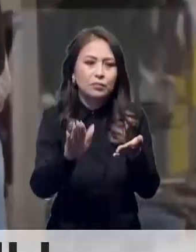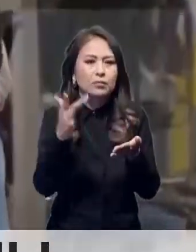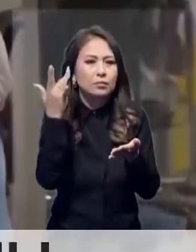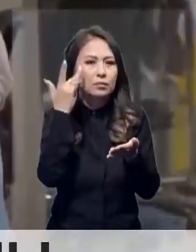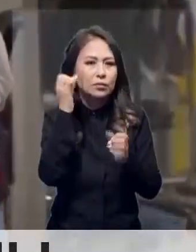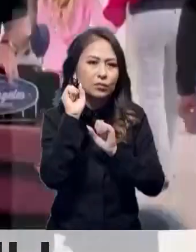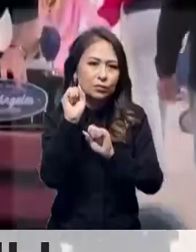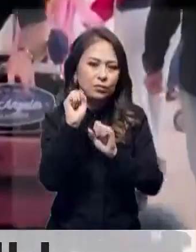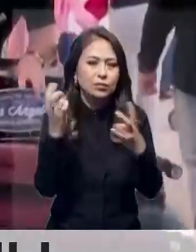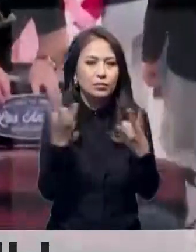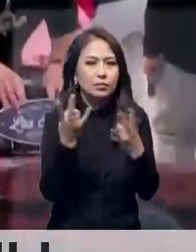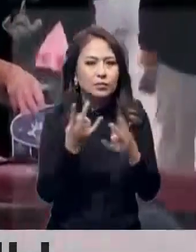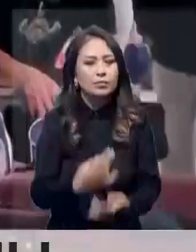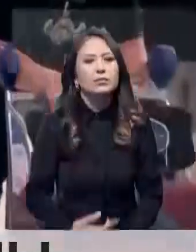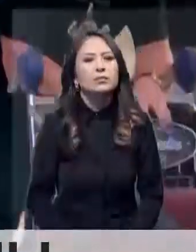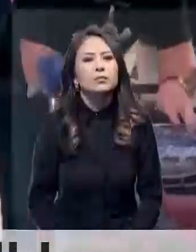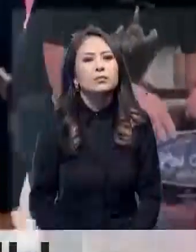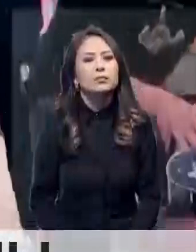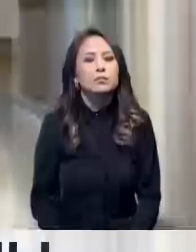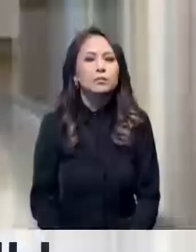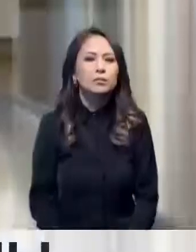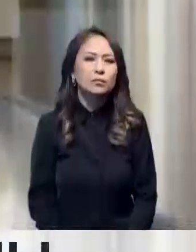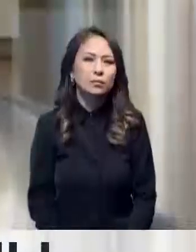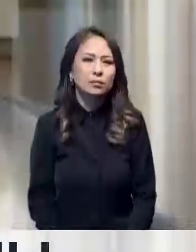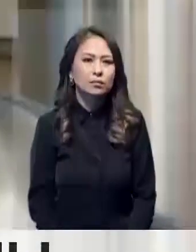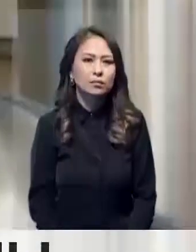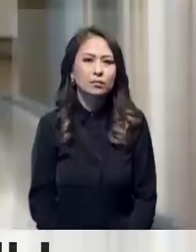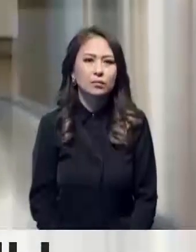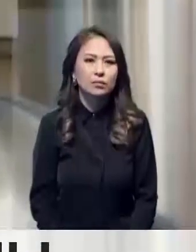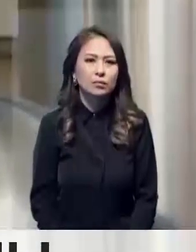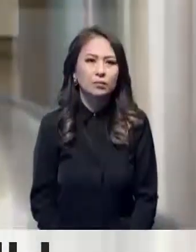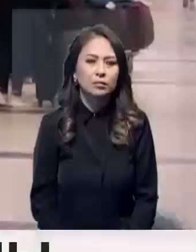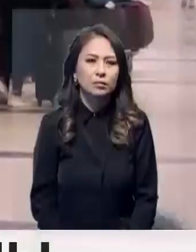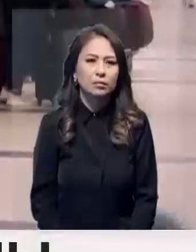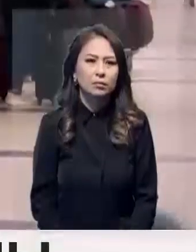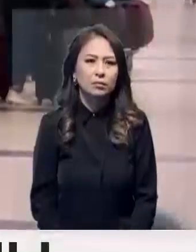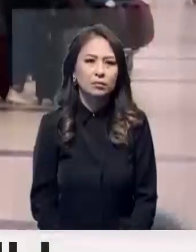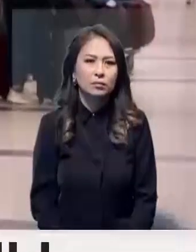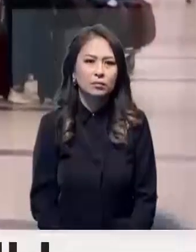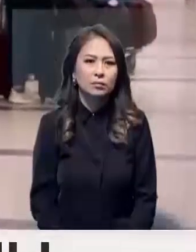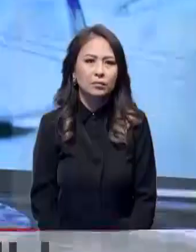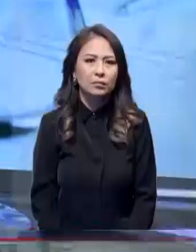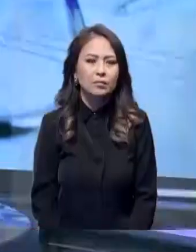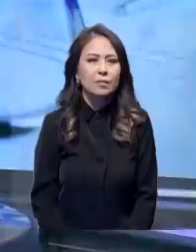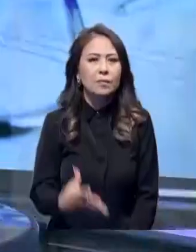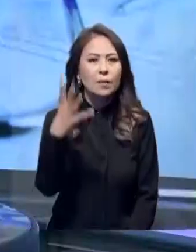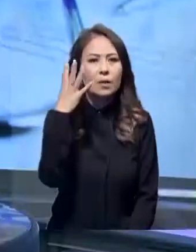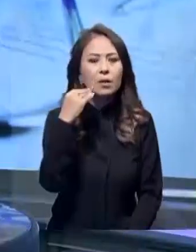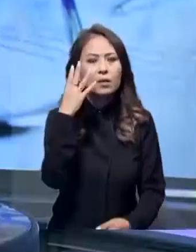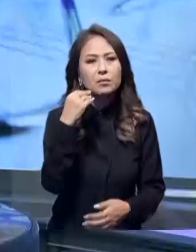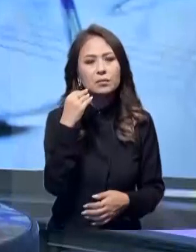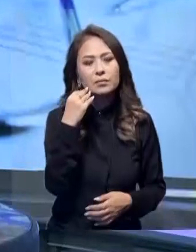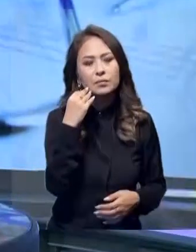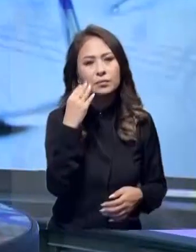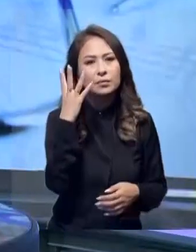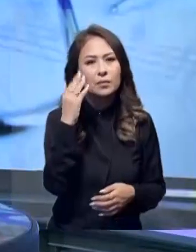қорғану тәсілдері екенін еске салады. Сымбат Қалымжанқызы, Досхан Қораз, Хабар 24. Ел